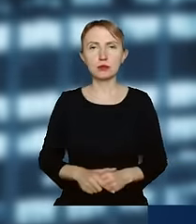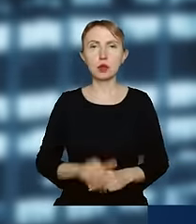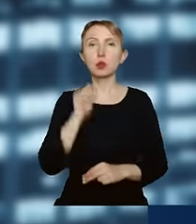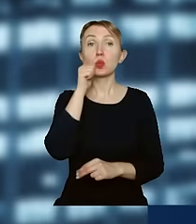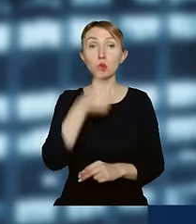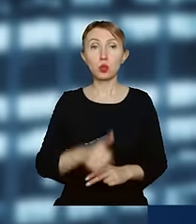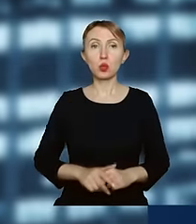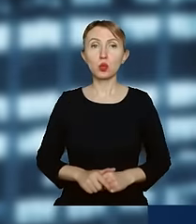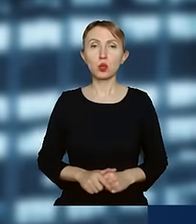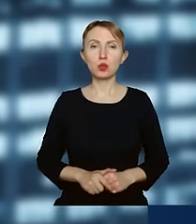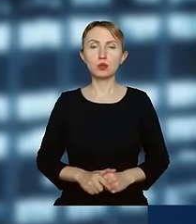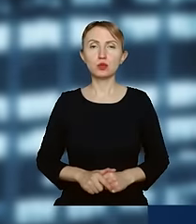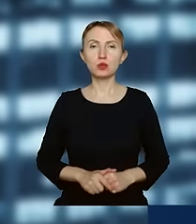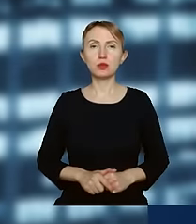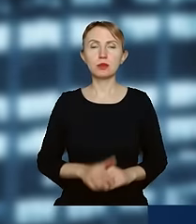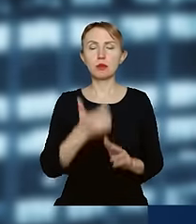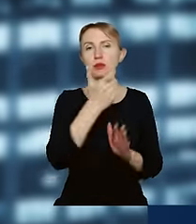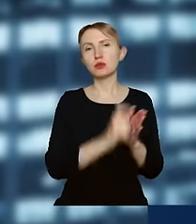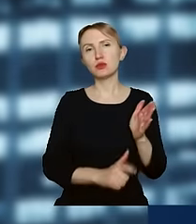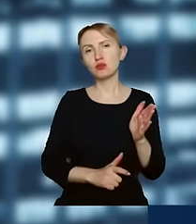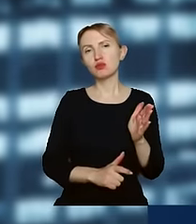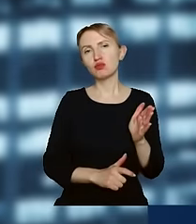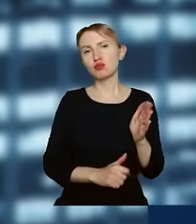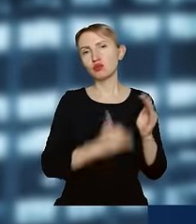jutrzejszych uroczystości, jest